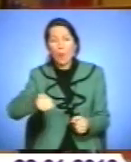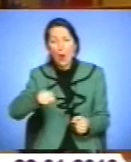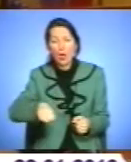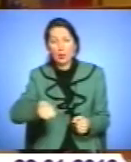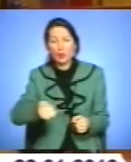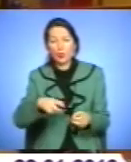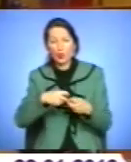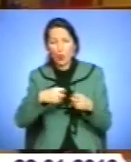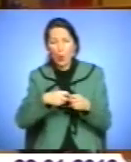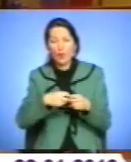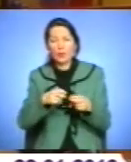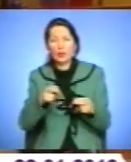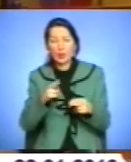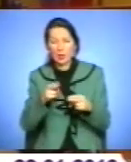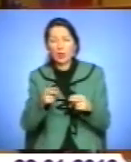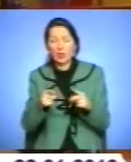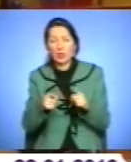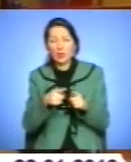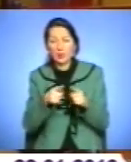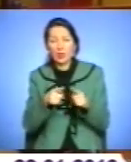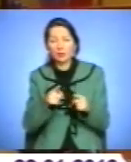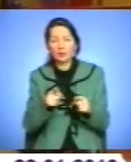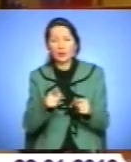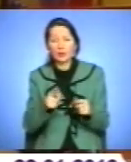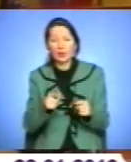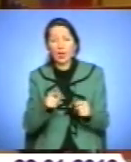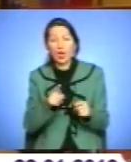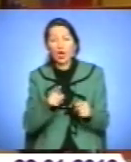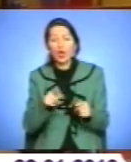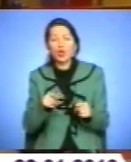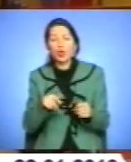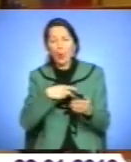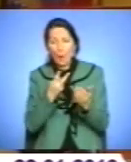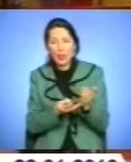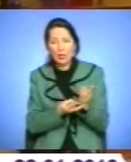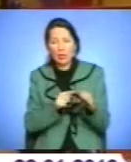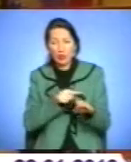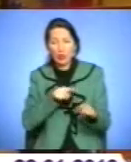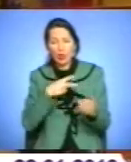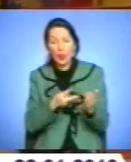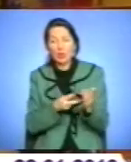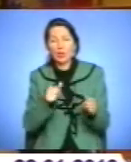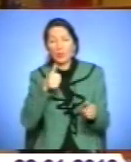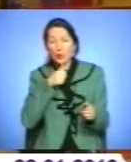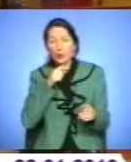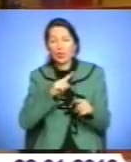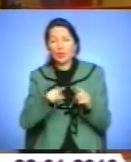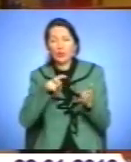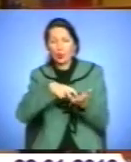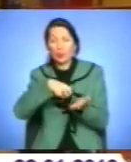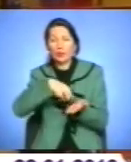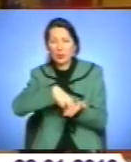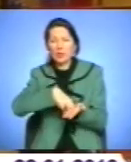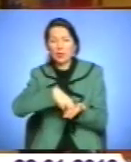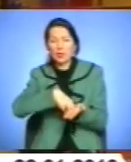шипом. Щодо падіння, якщо відчули, що падаєте, спробуйте швидко присісти. Це допоможе